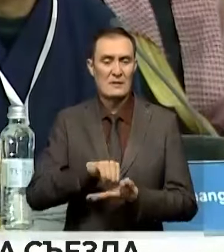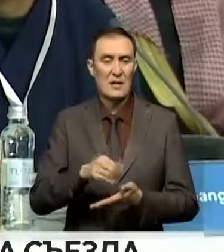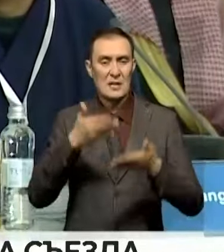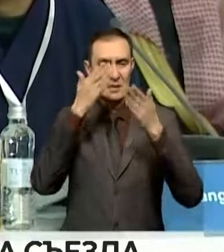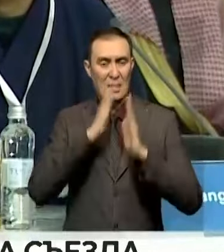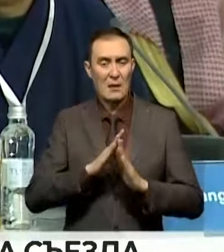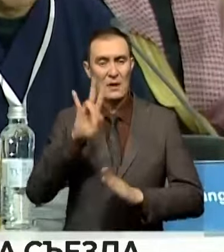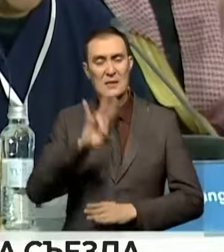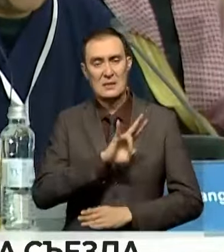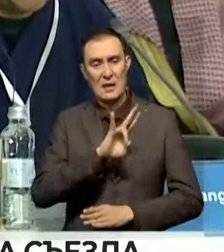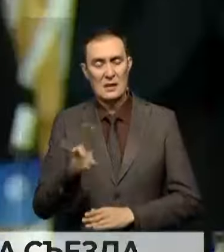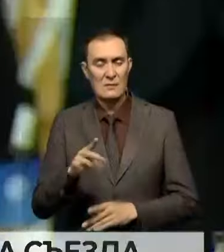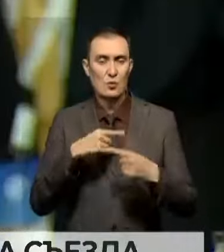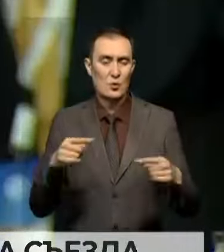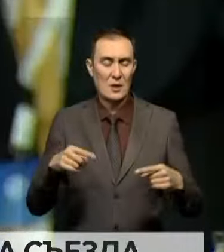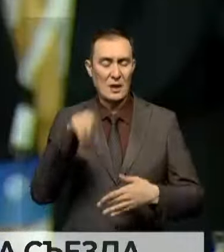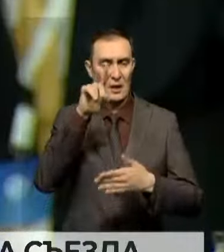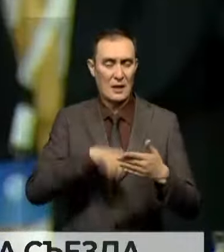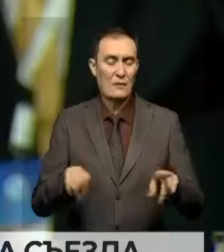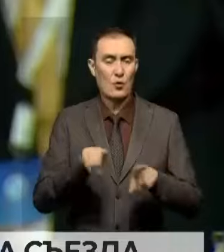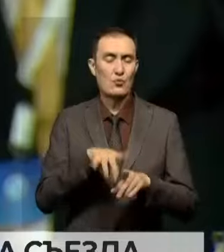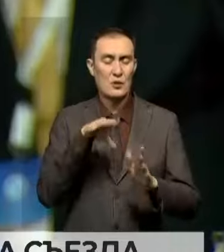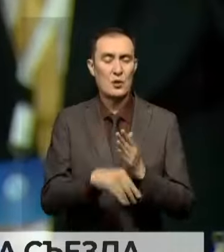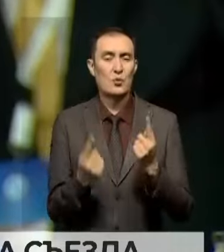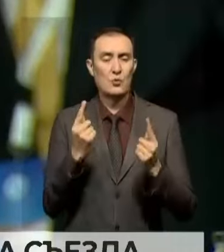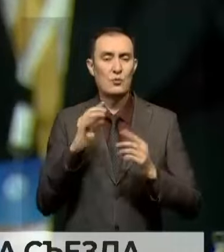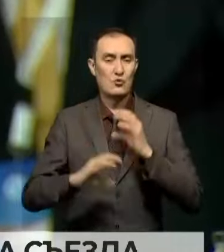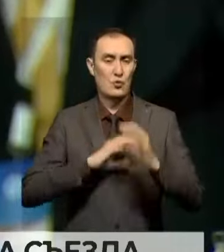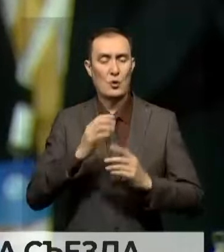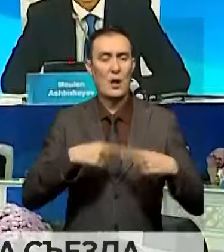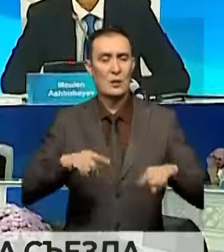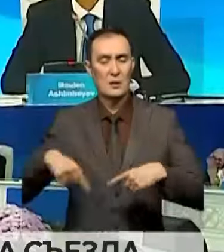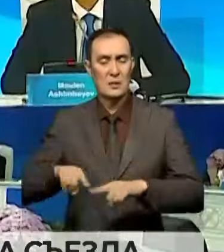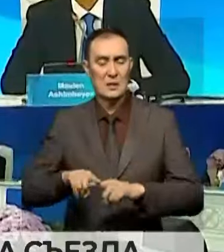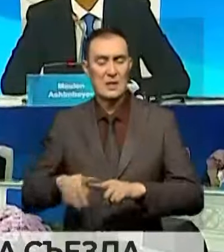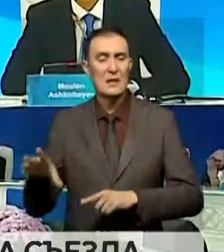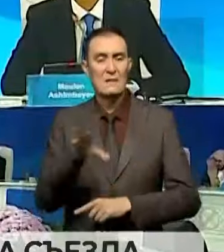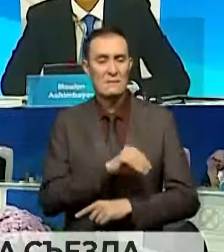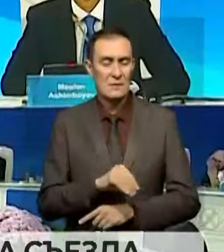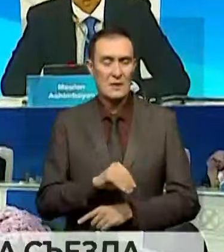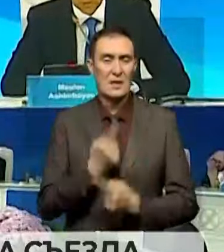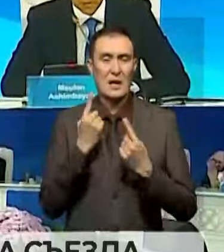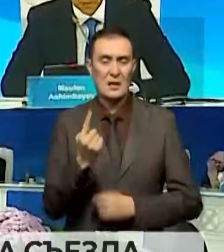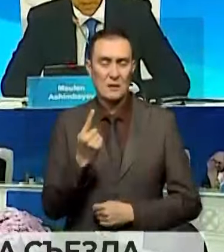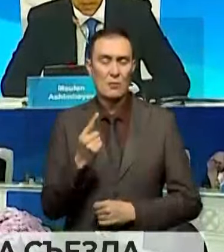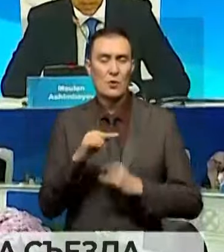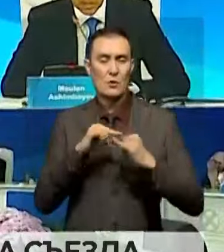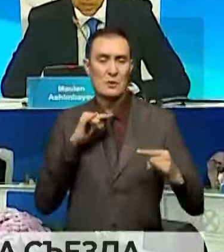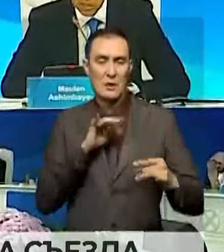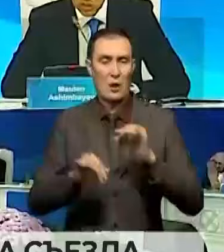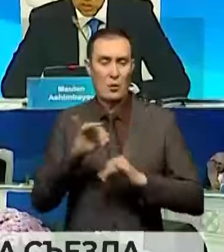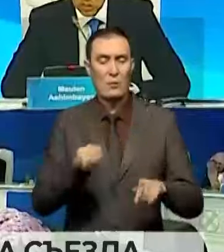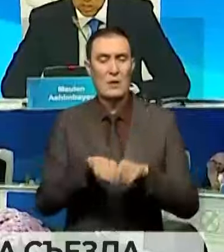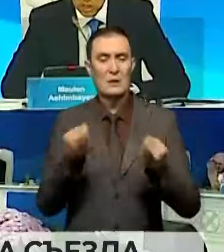ислама, христианства, иудаизма и других религий, а также авторитетных международных организаций – все за одним круглым столом. Открыло